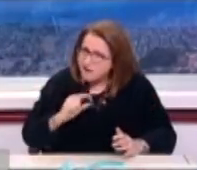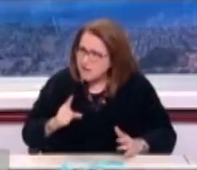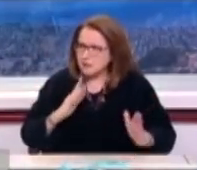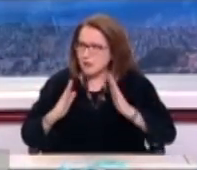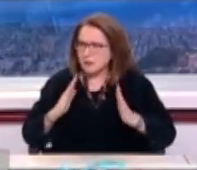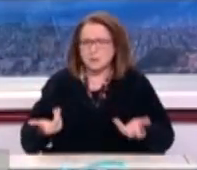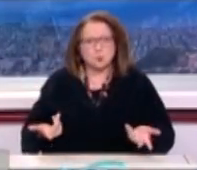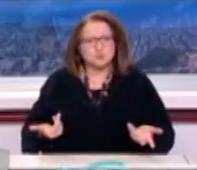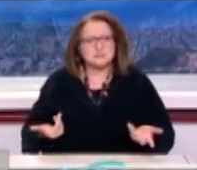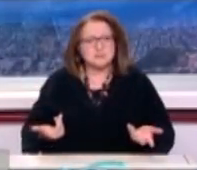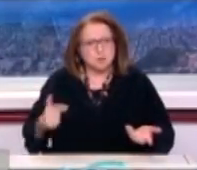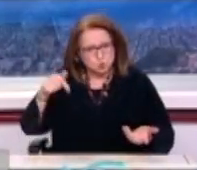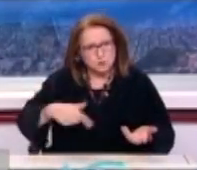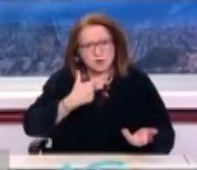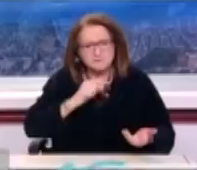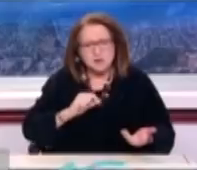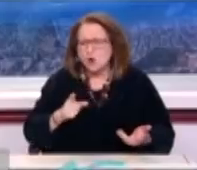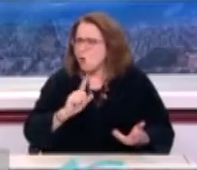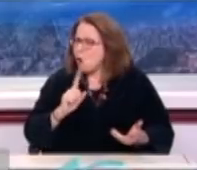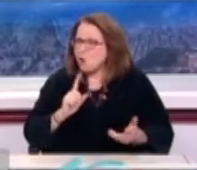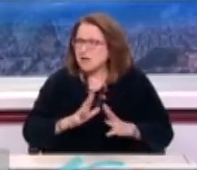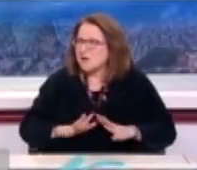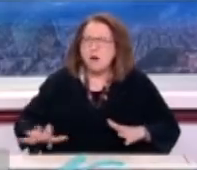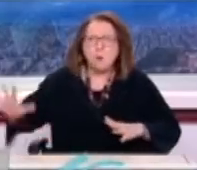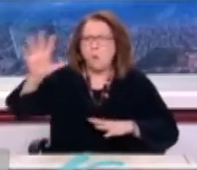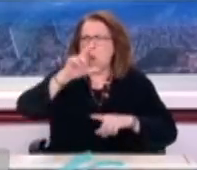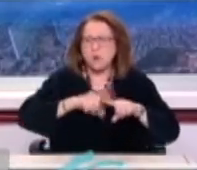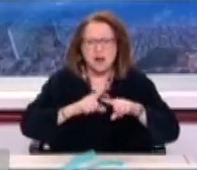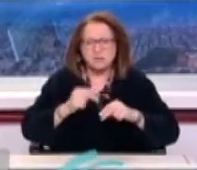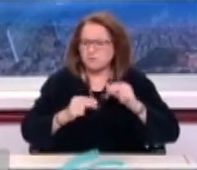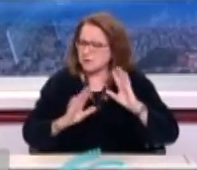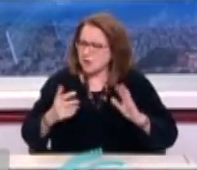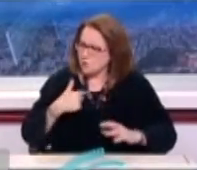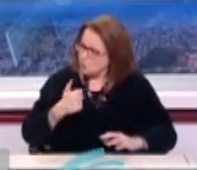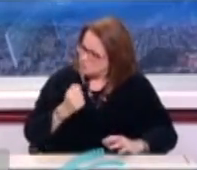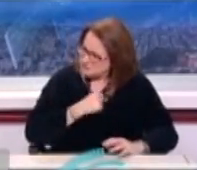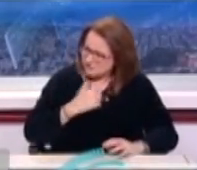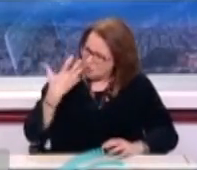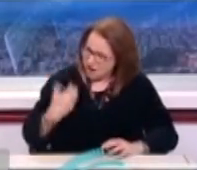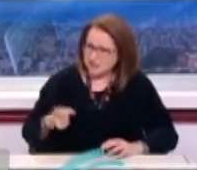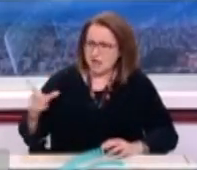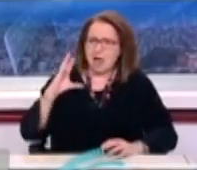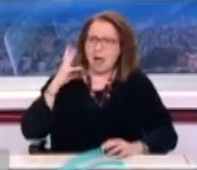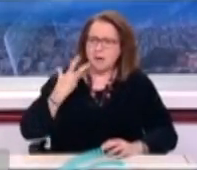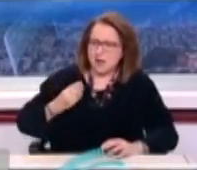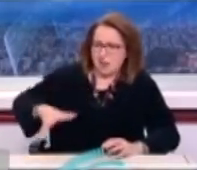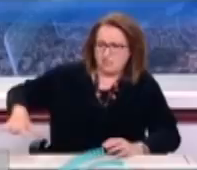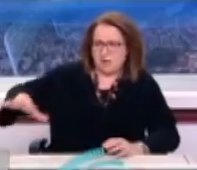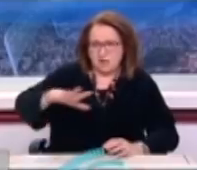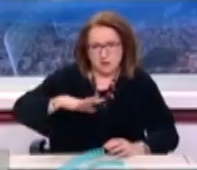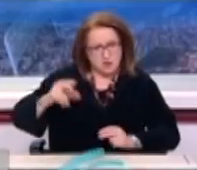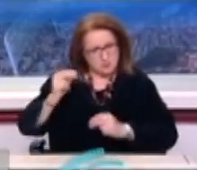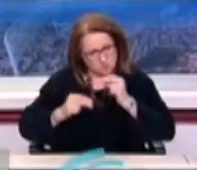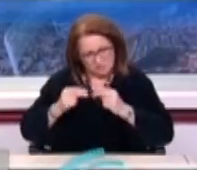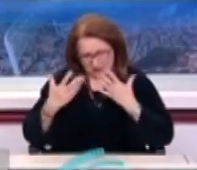έχει εξαπλωθεί σε όλη την Ελλάδα, δεν το πιστεύω αυτό. Πιστεύω ότι υπήρξε μετάδοση στην κοινότητα στην Αμαλιάδα, και γι' αυτό η Αμαλιάδα είναι αυτή τη